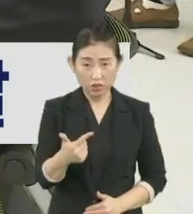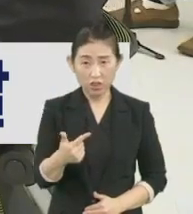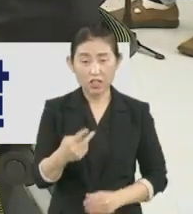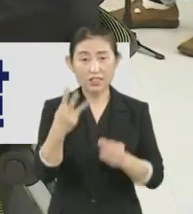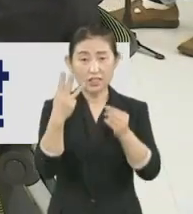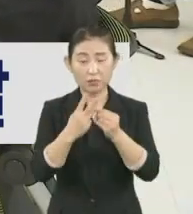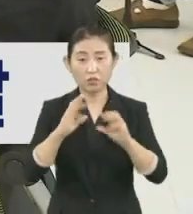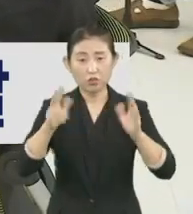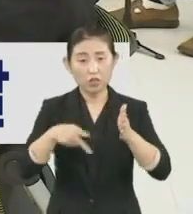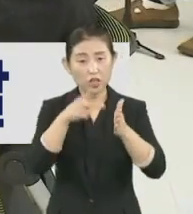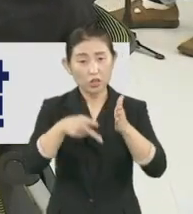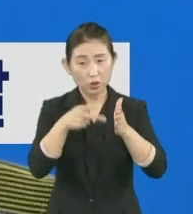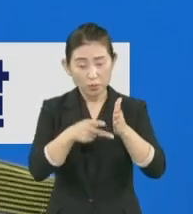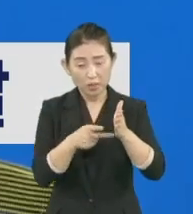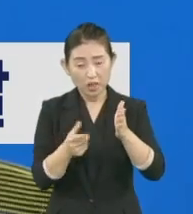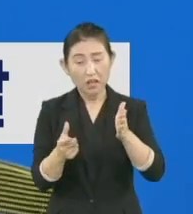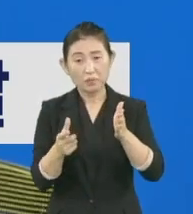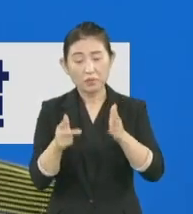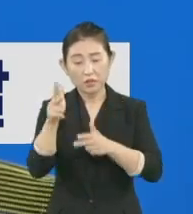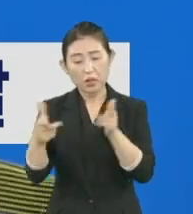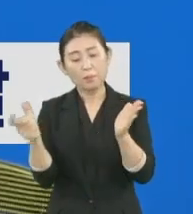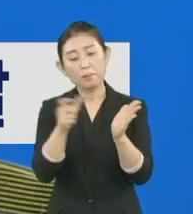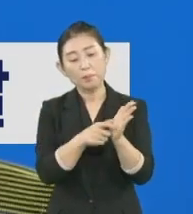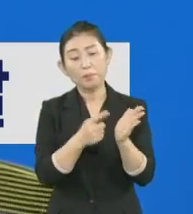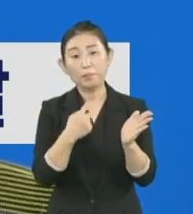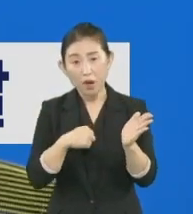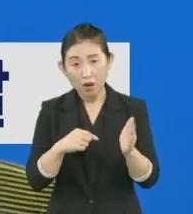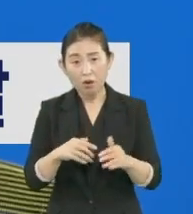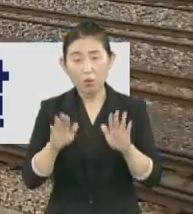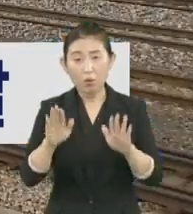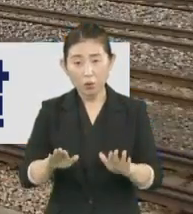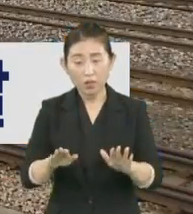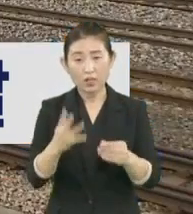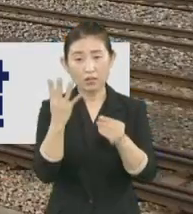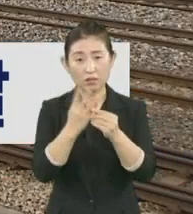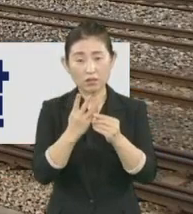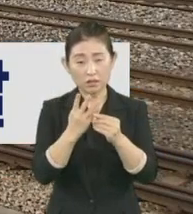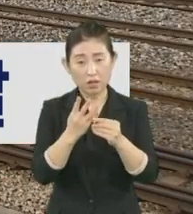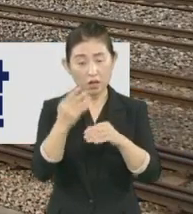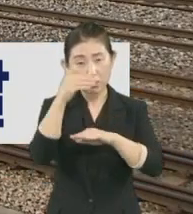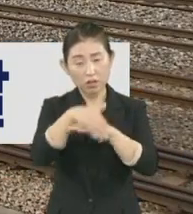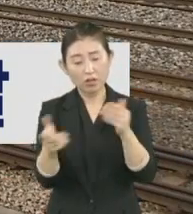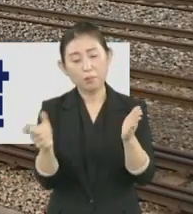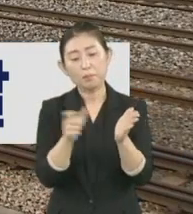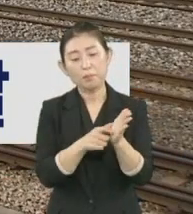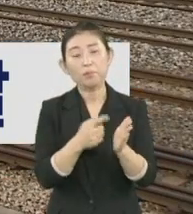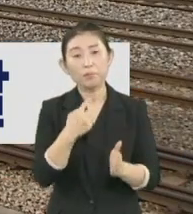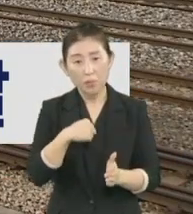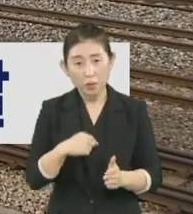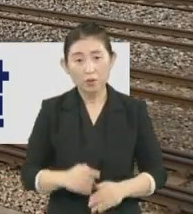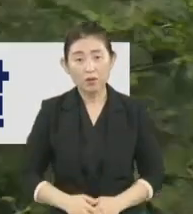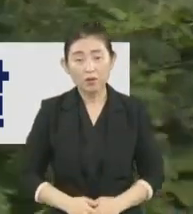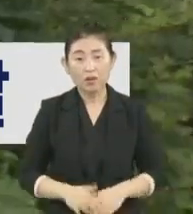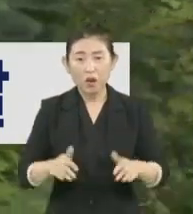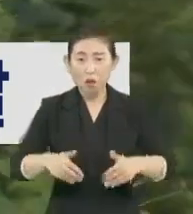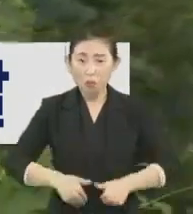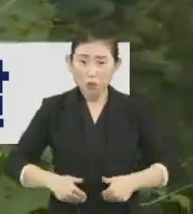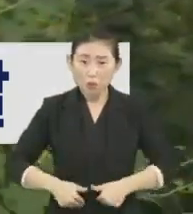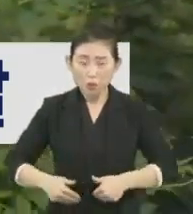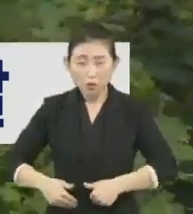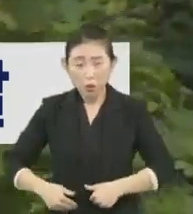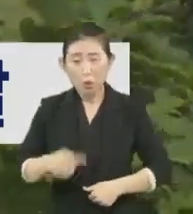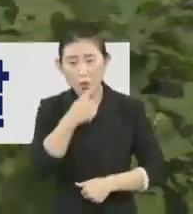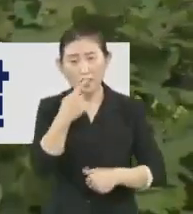2016년 제3차 국가철도망 구축계획에 반영된 데 이어 올해 제4차 계획에도 반영된 사업으로 필요성은